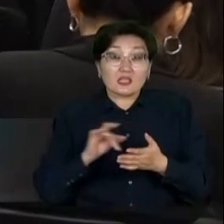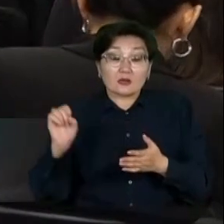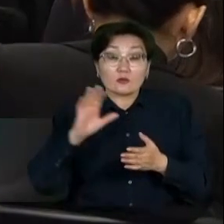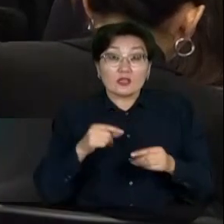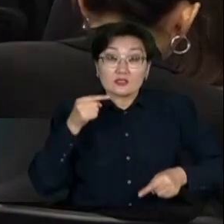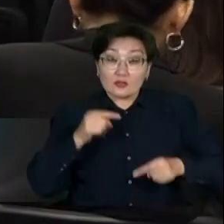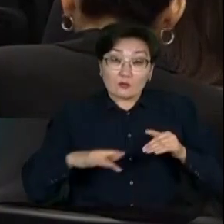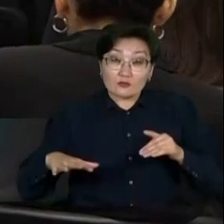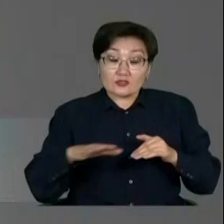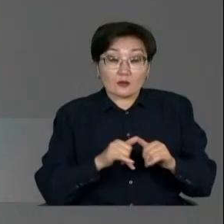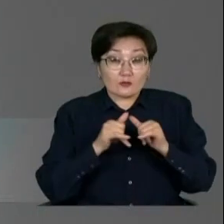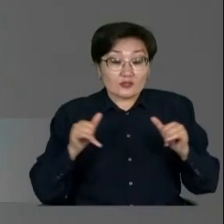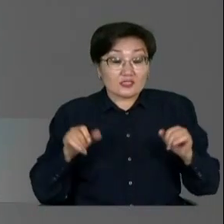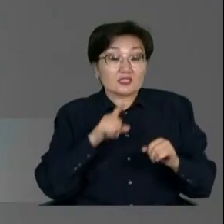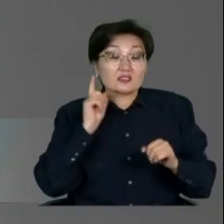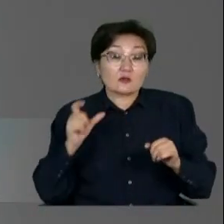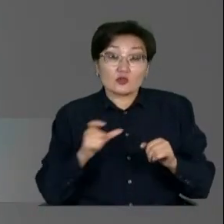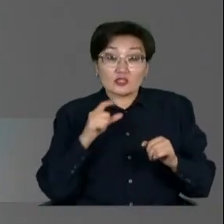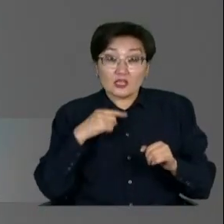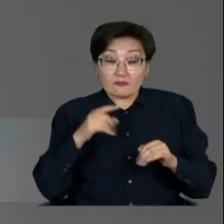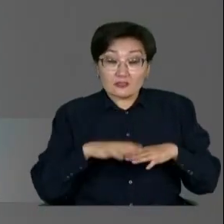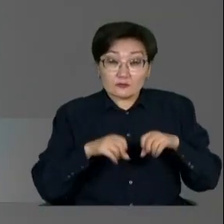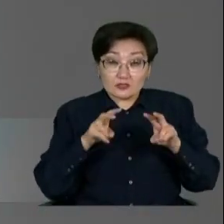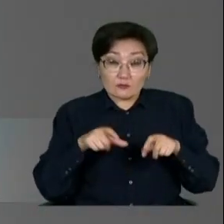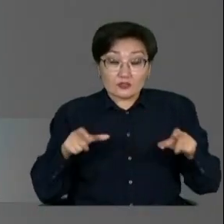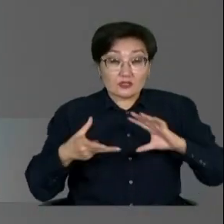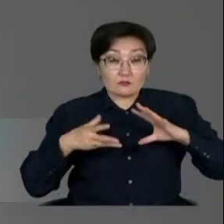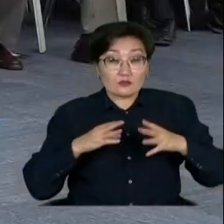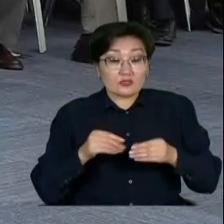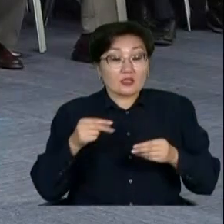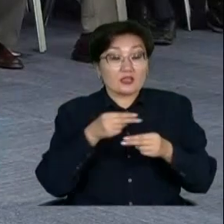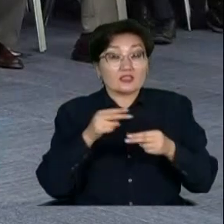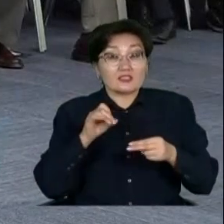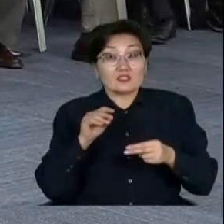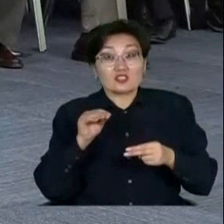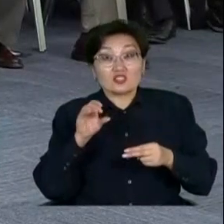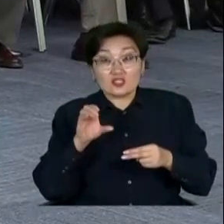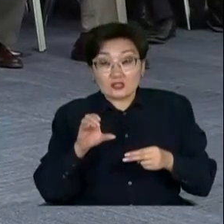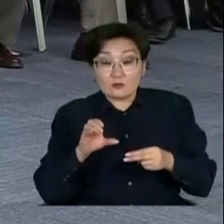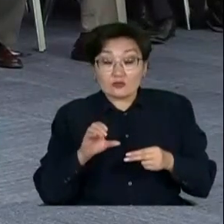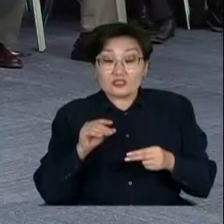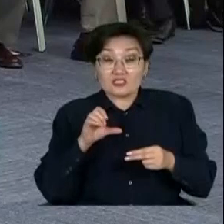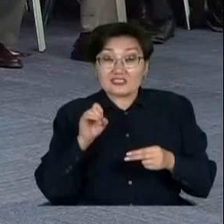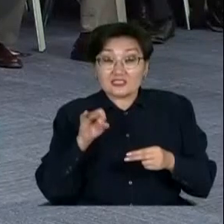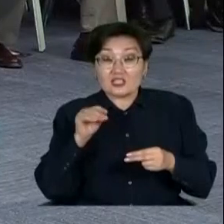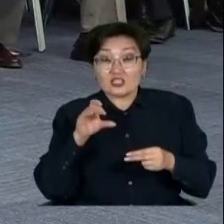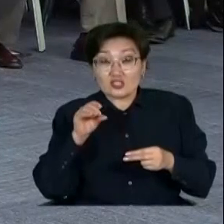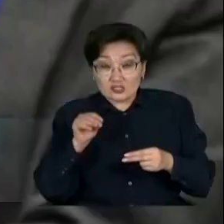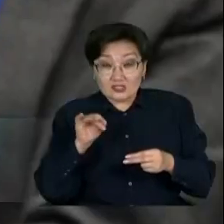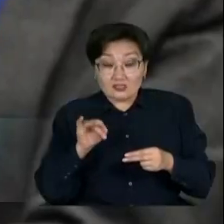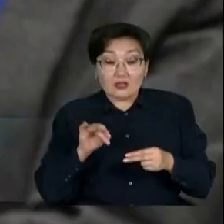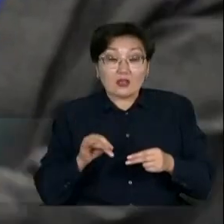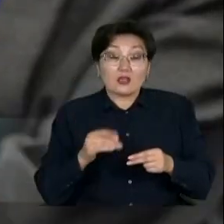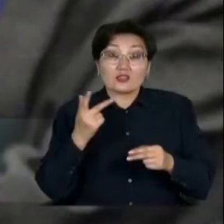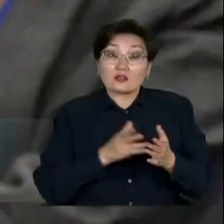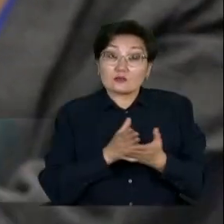площадка в области развития зеленой экономики, отмечают эксперты. В целом, понятие ESG подразумевает собой три основных направления –